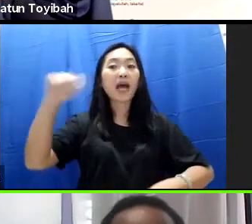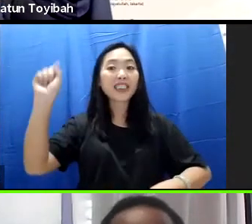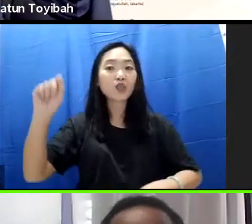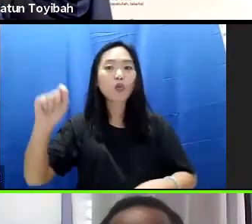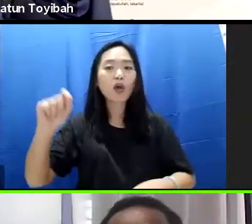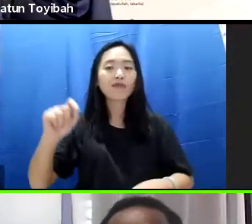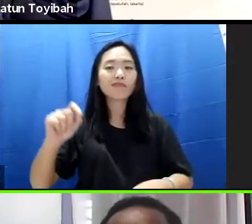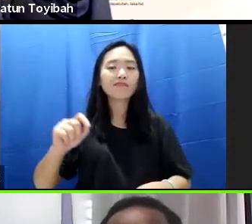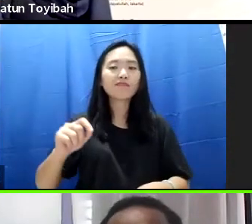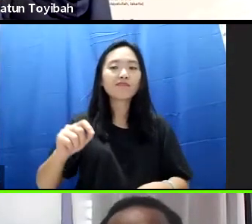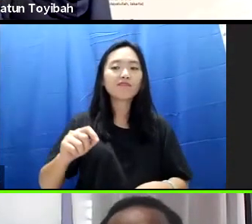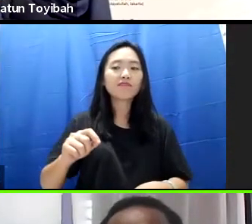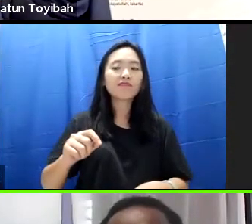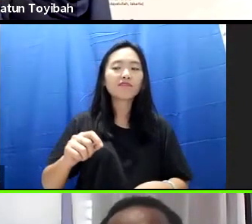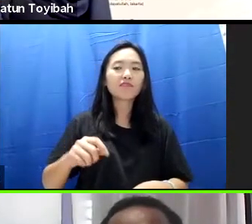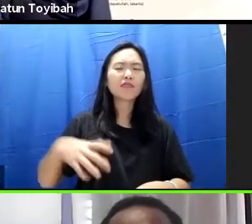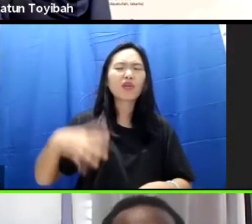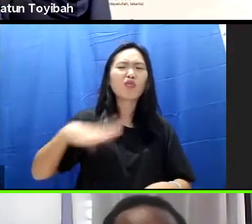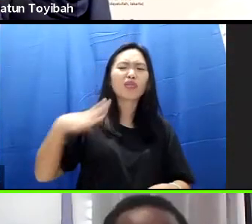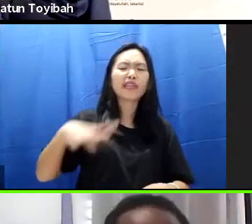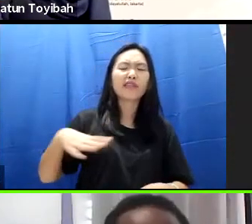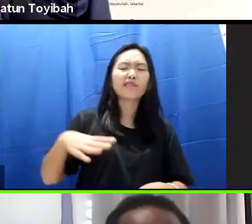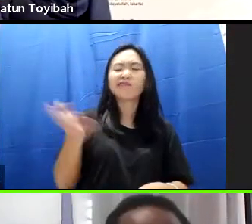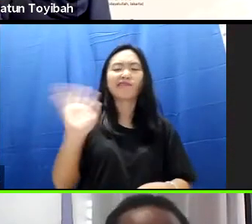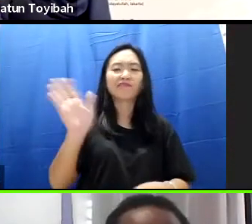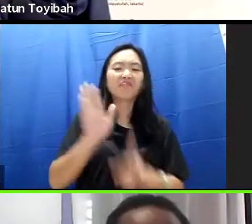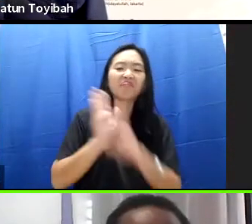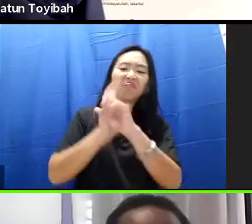ada, justru diberi ruang